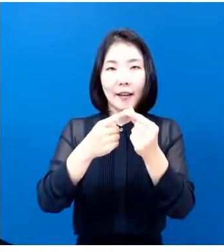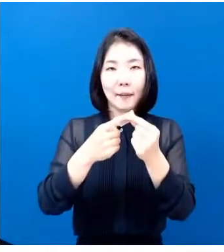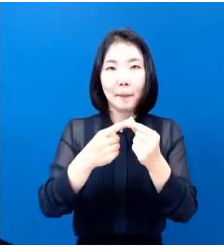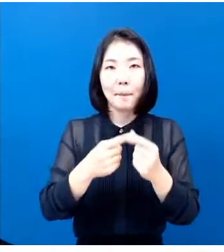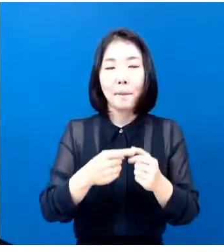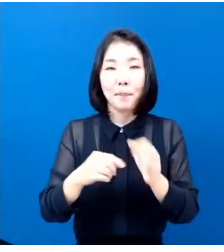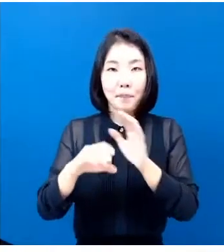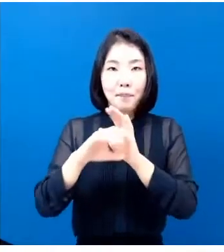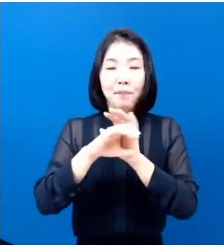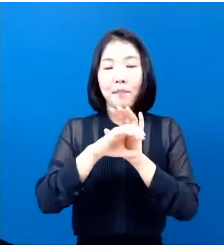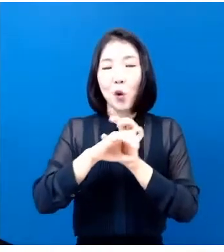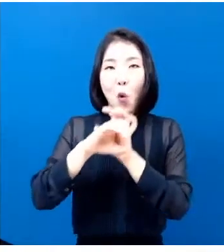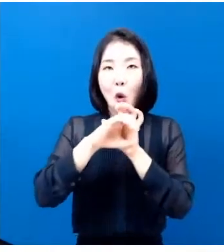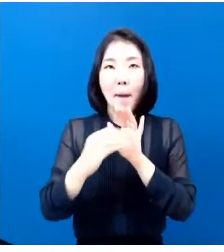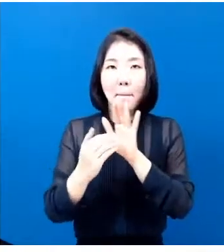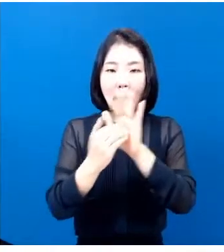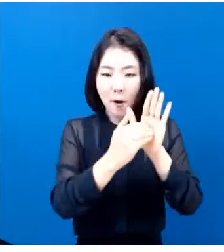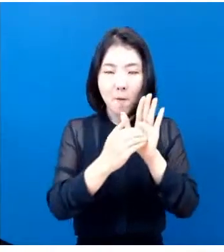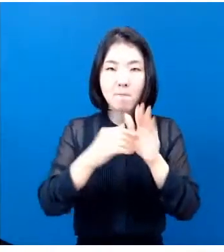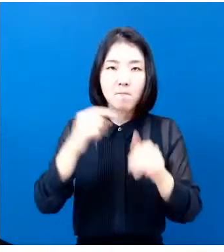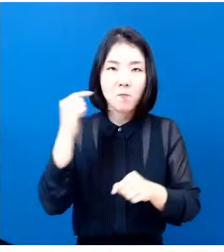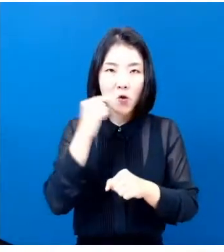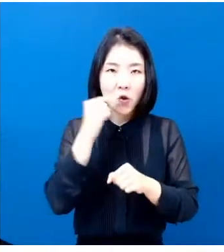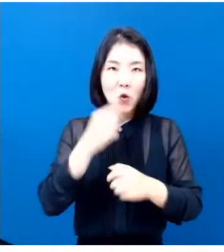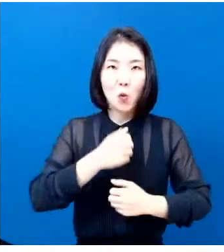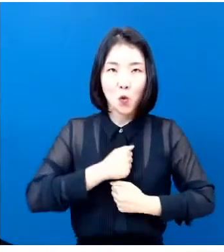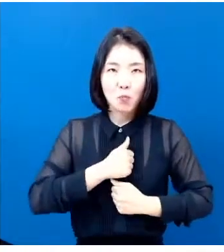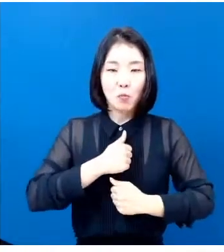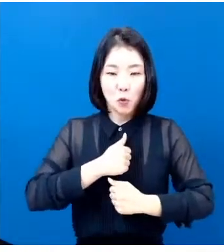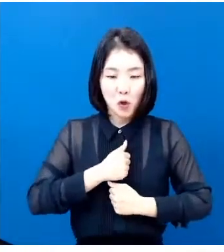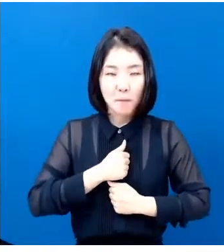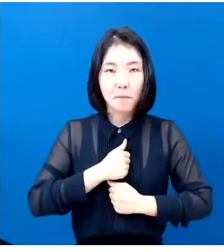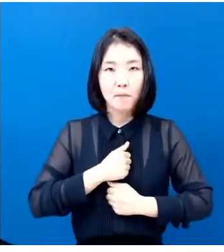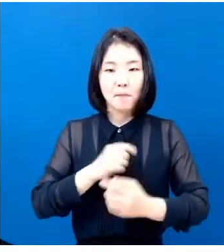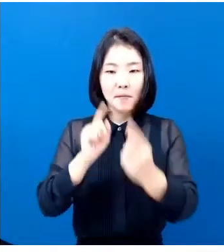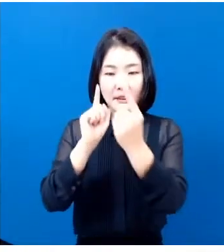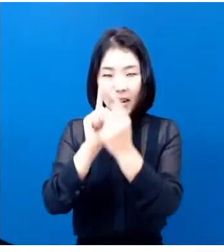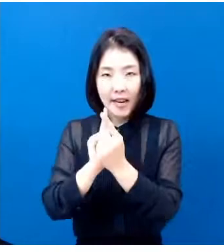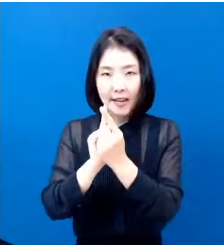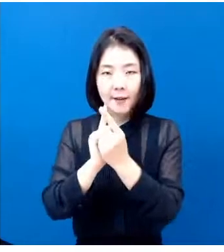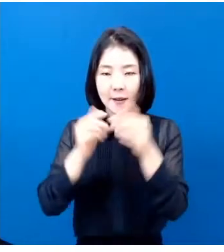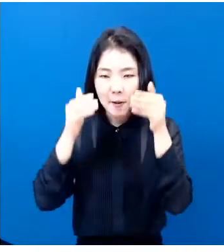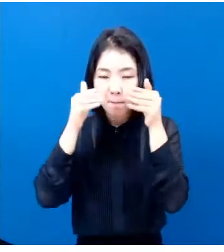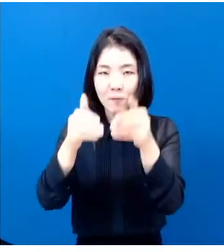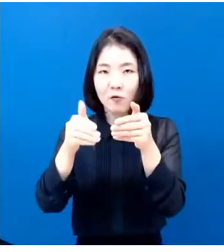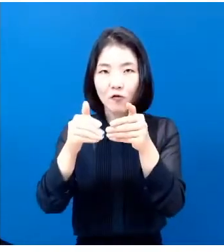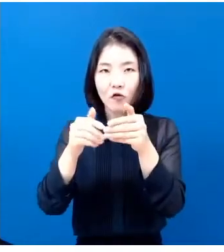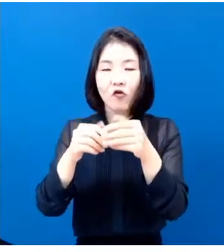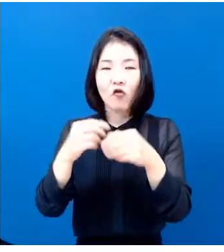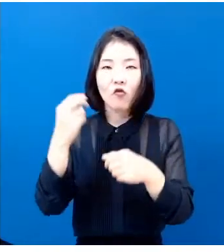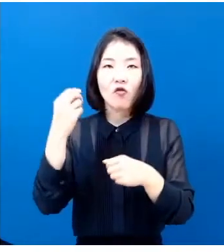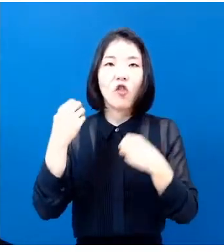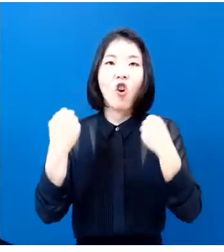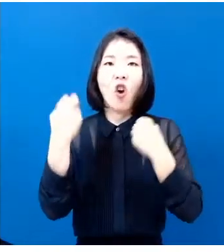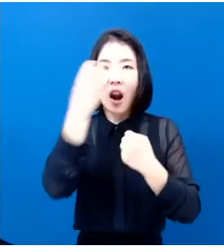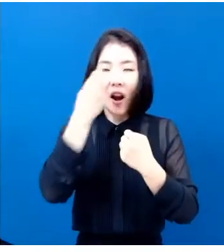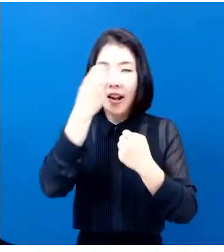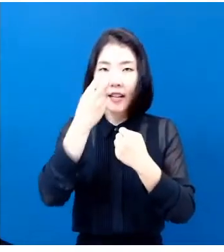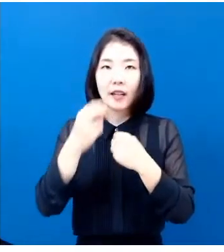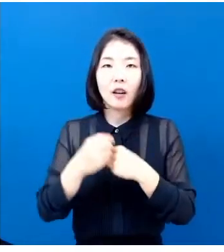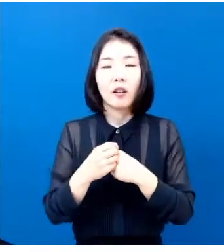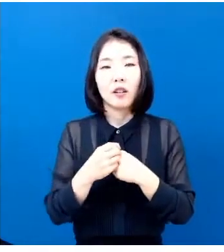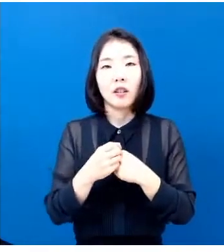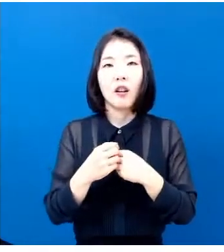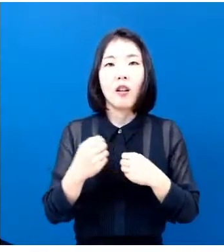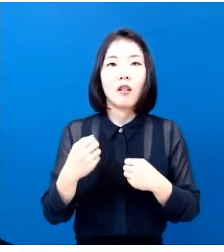방영 및 사회적 거리두기 를 철저히 지키는 상황에서 일대일 되면 집중 관광 관리 방법으로 건강 직접